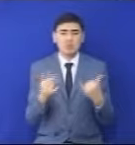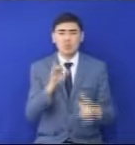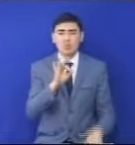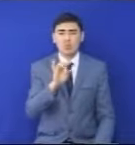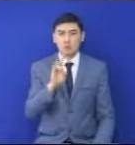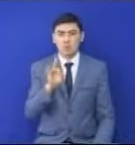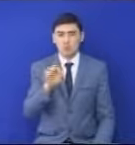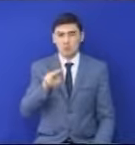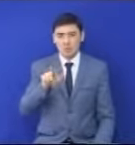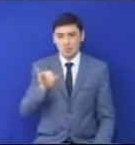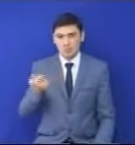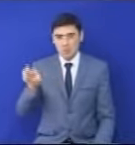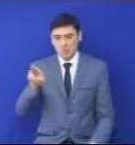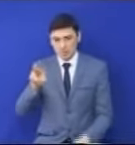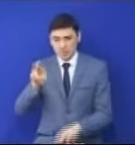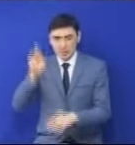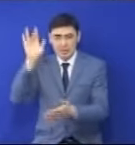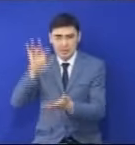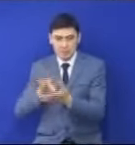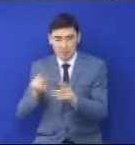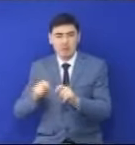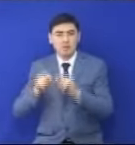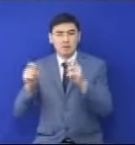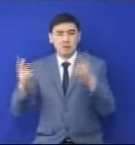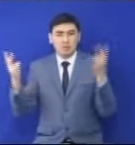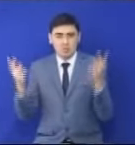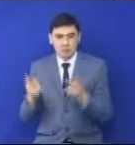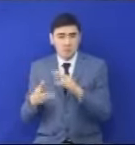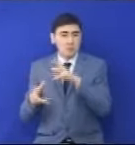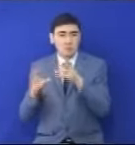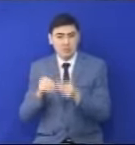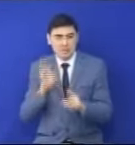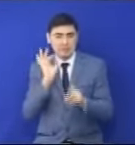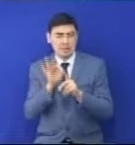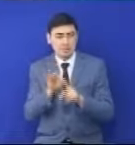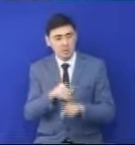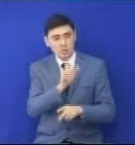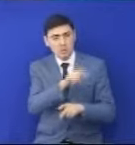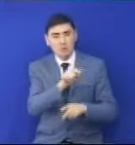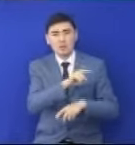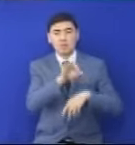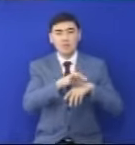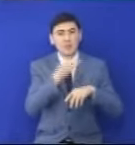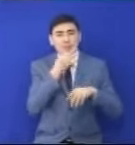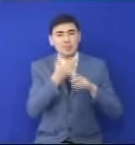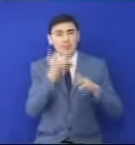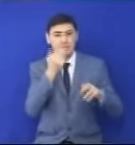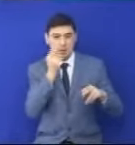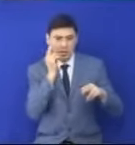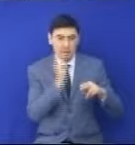медициналық мекемелердің жұмысы аурулардың алдын алып, ұлт денсаулығын нығайтуға бағытталмақ. Бұған қоса отандық